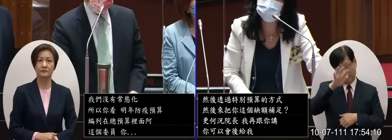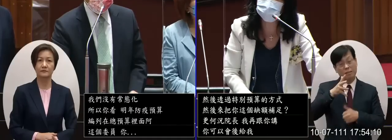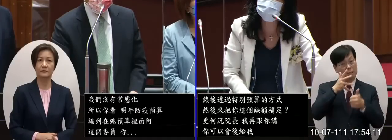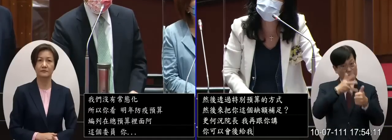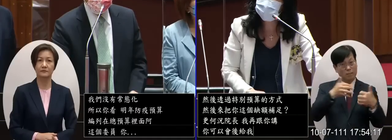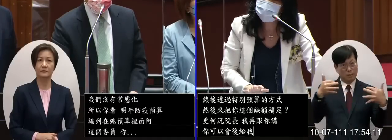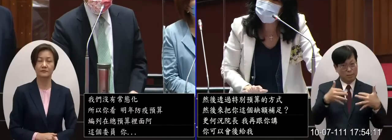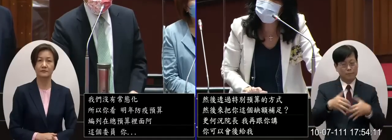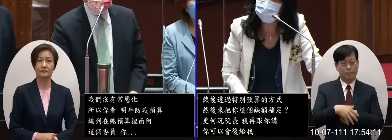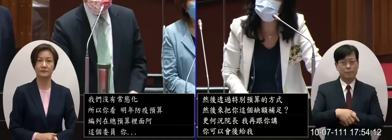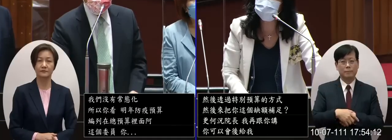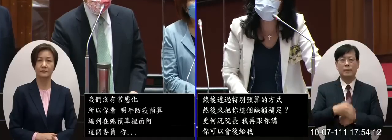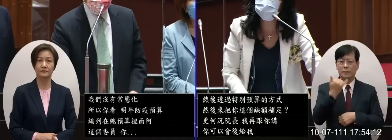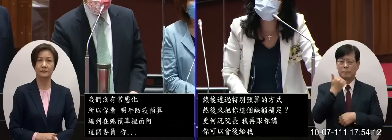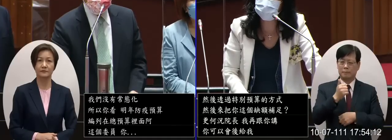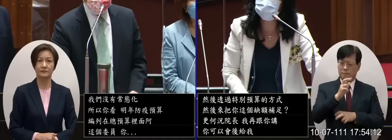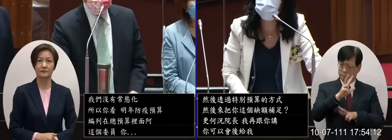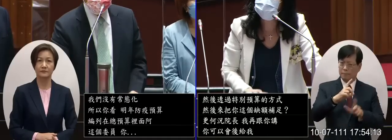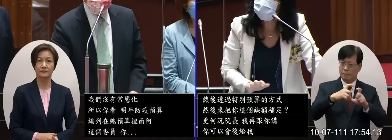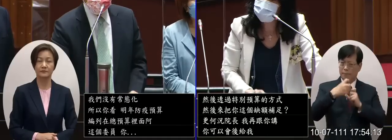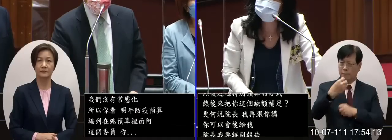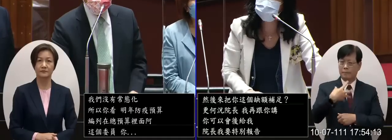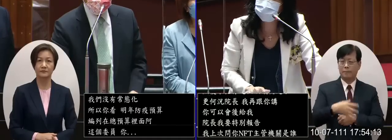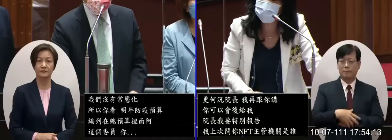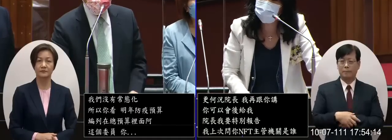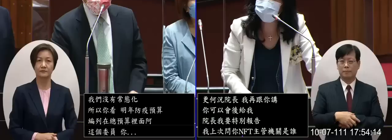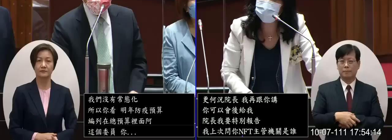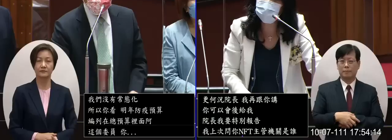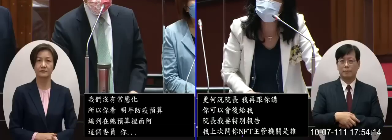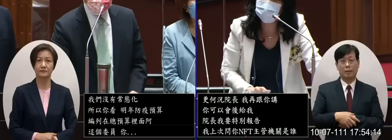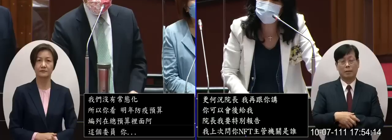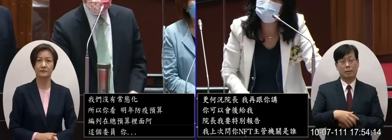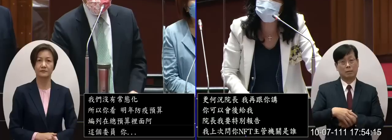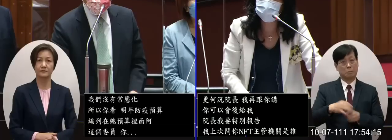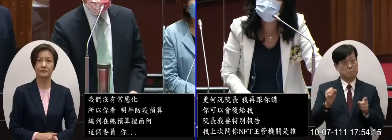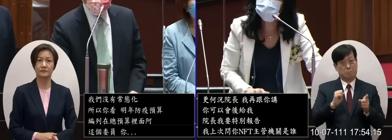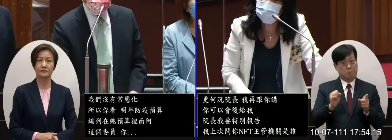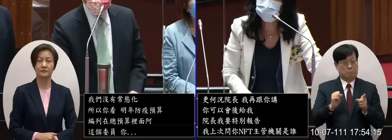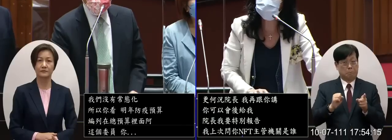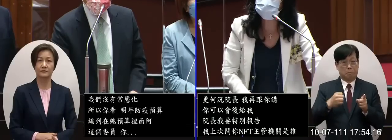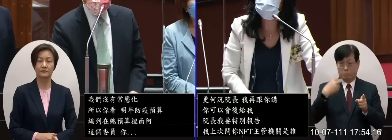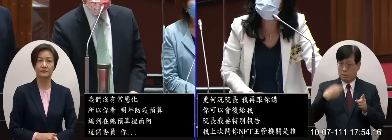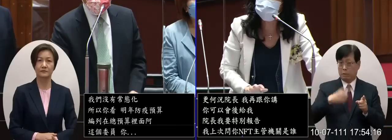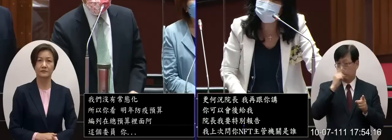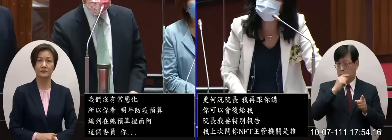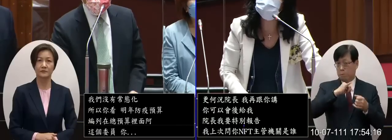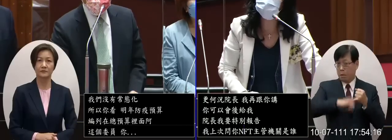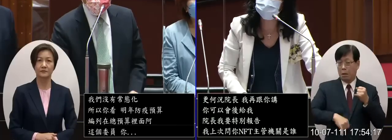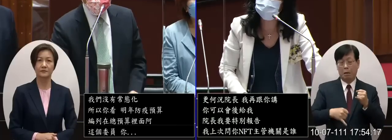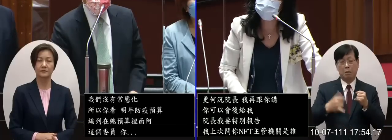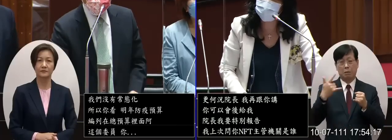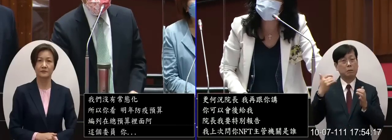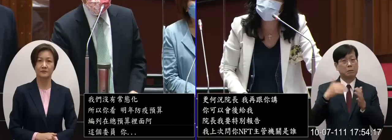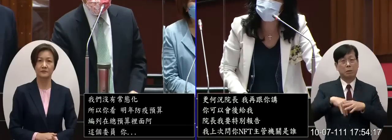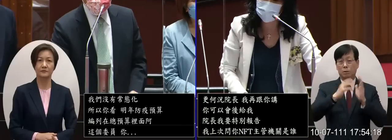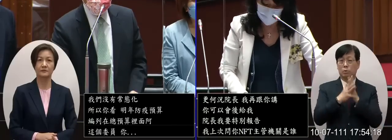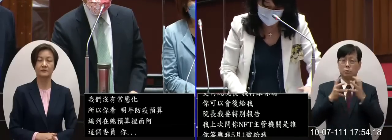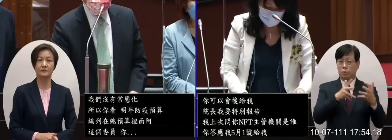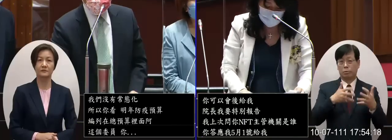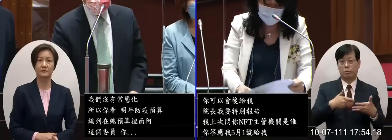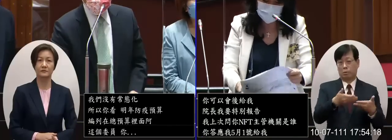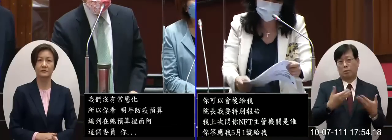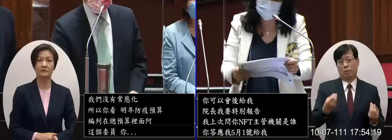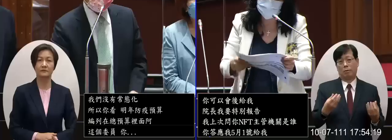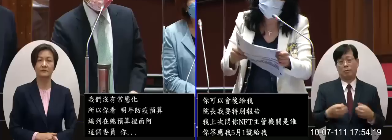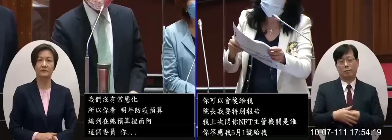问你的问题呢，你是真的能够回答我，但是呢，千万不要 又不给，等到下一次种子循环拿不到。